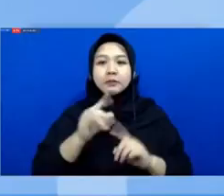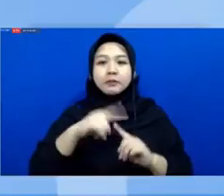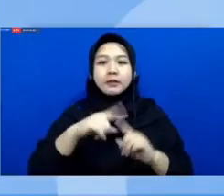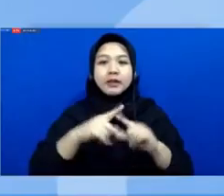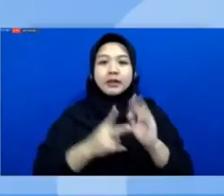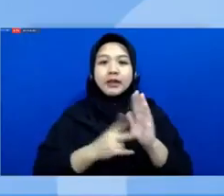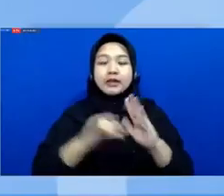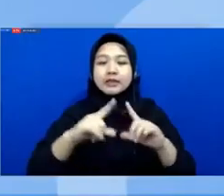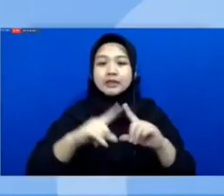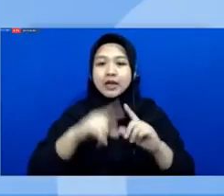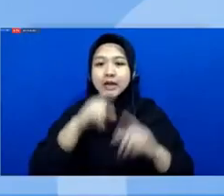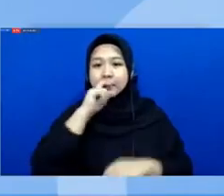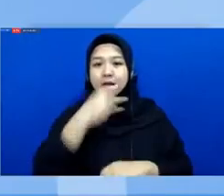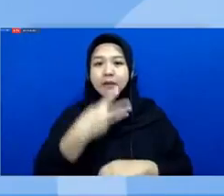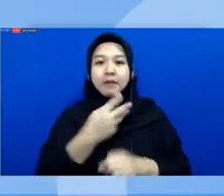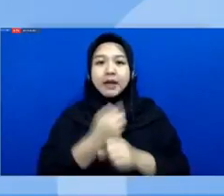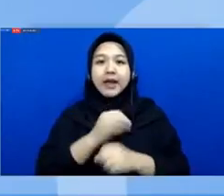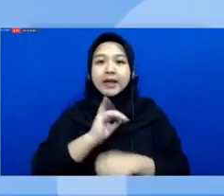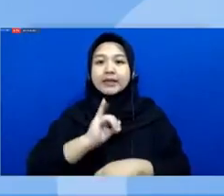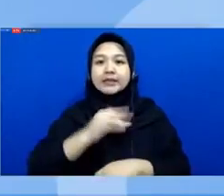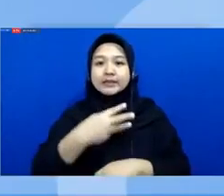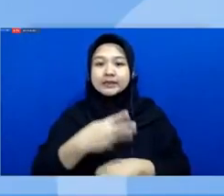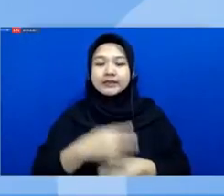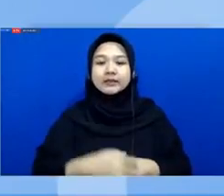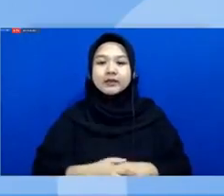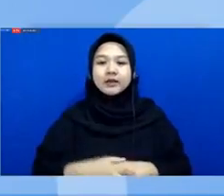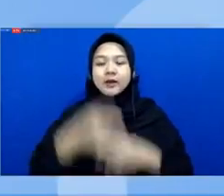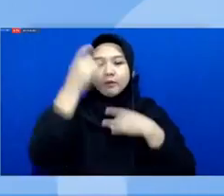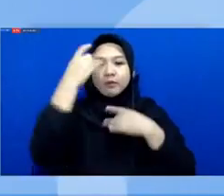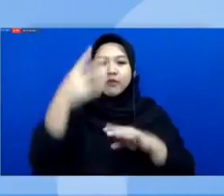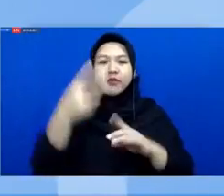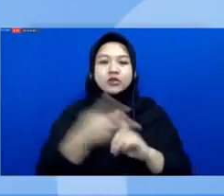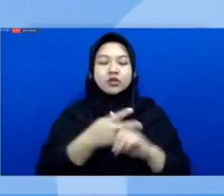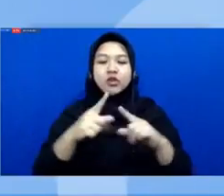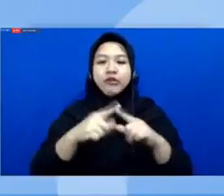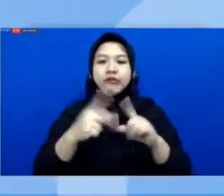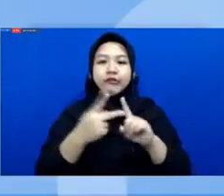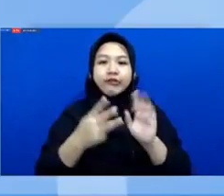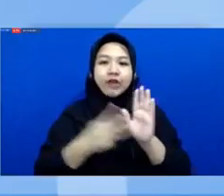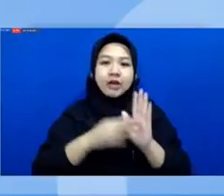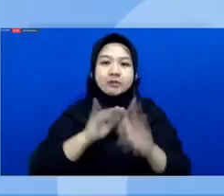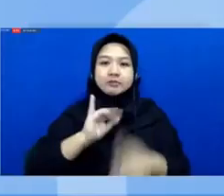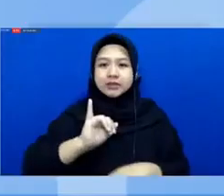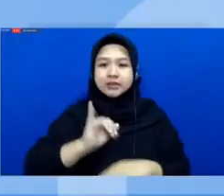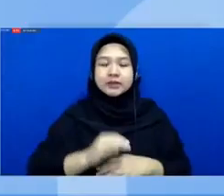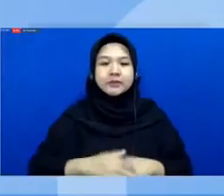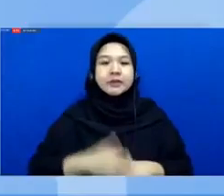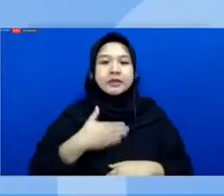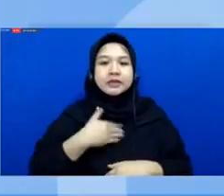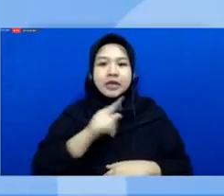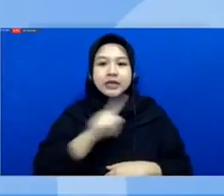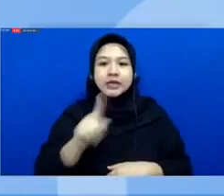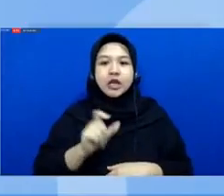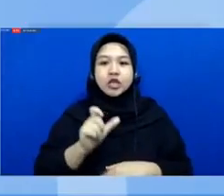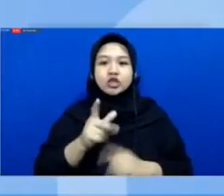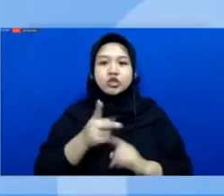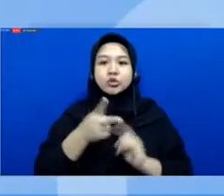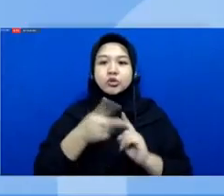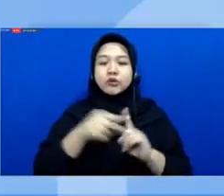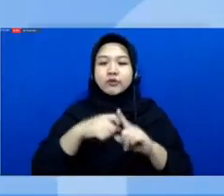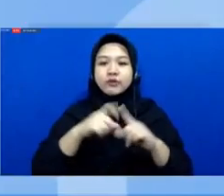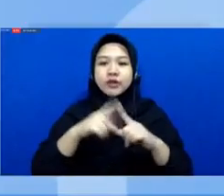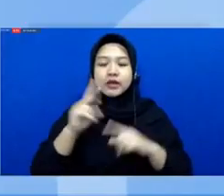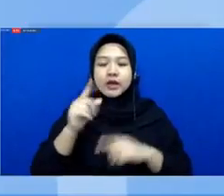Pak Egy Abdul Wahid, dan Profesor Fahmi Idris. Saya Zulfikar Amir, saya seorang